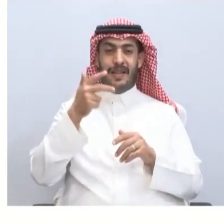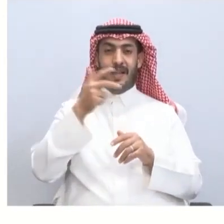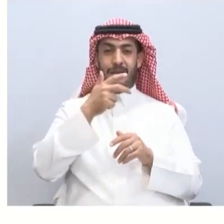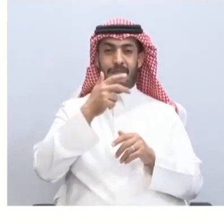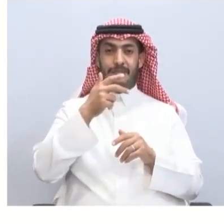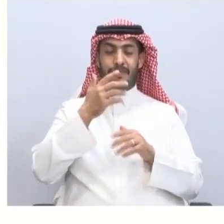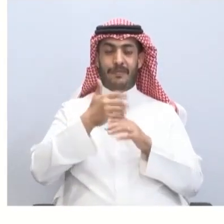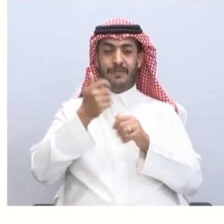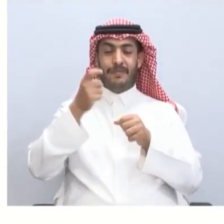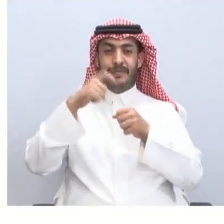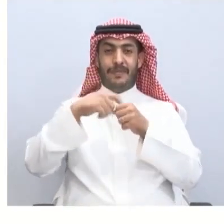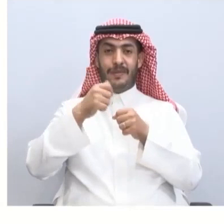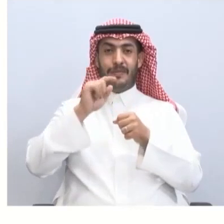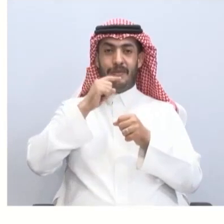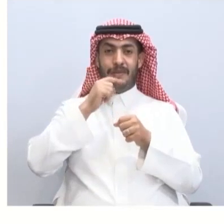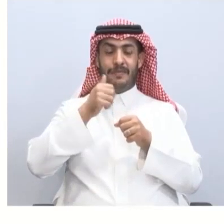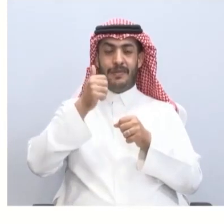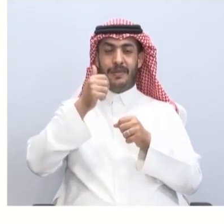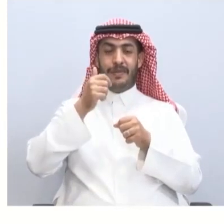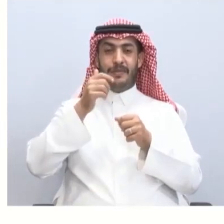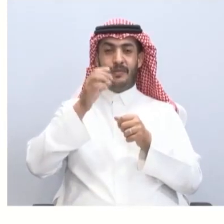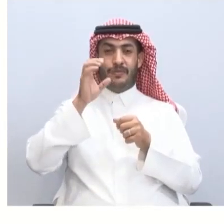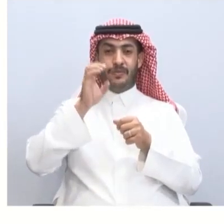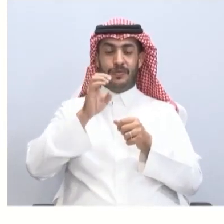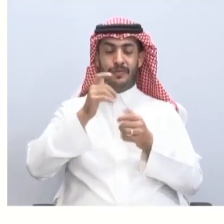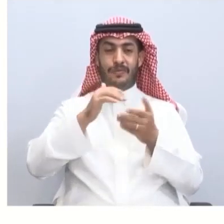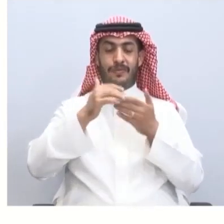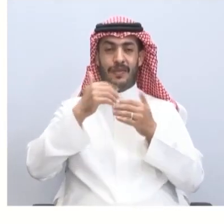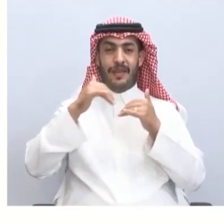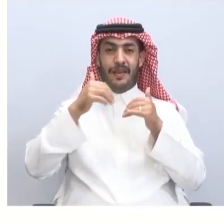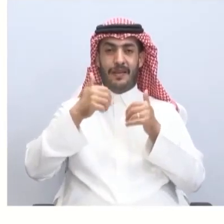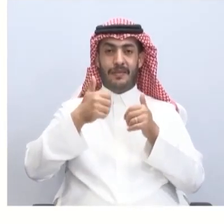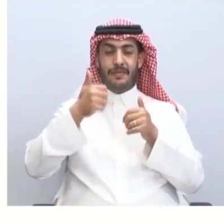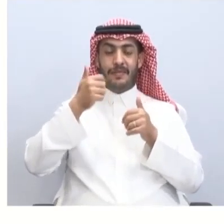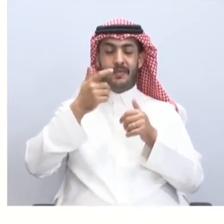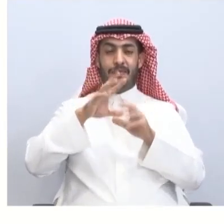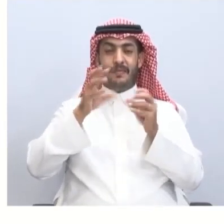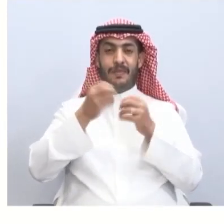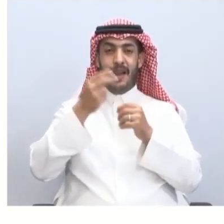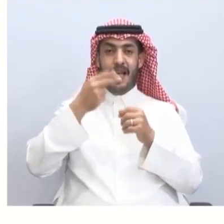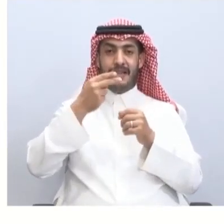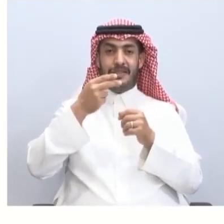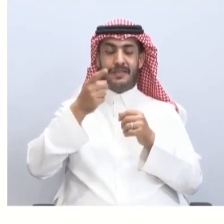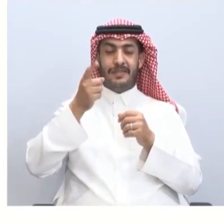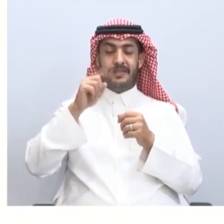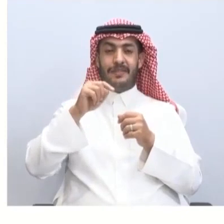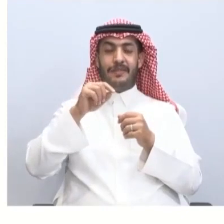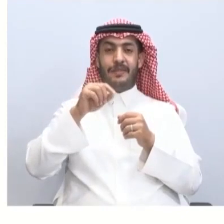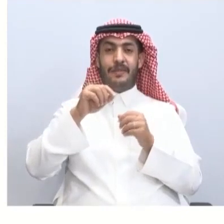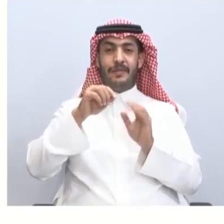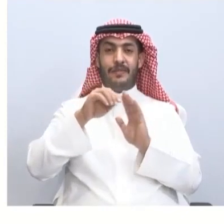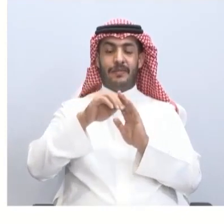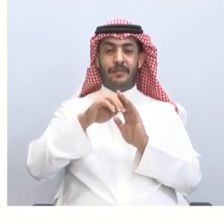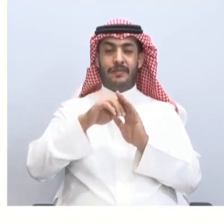حينما ضم بيشه اصبحت الطريق مساعده ومسانده لتوحيد عسير ايضا توالت